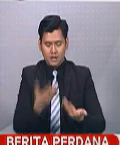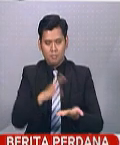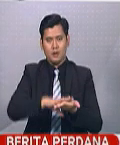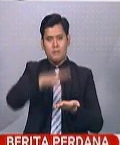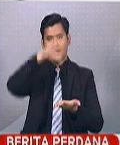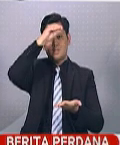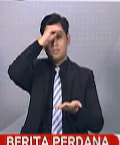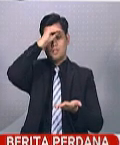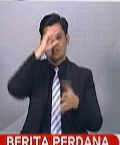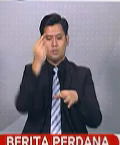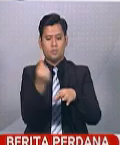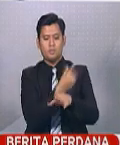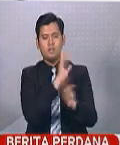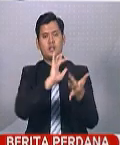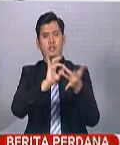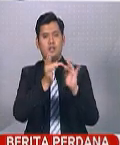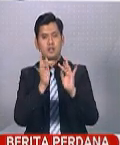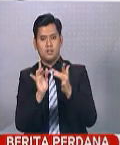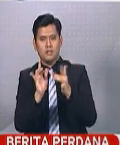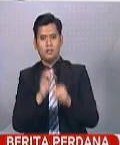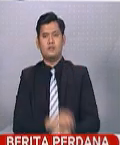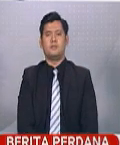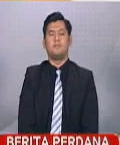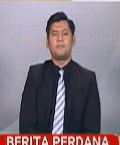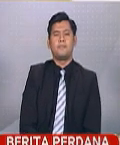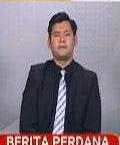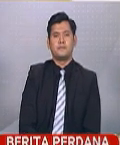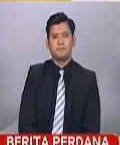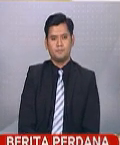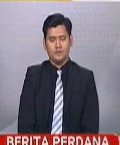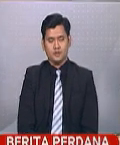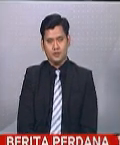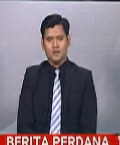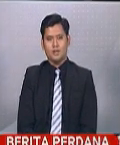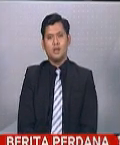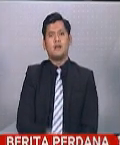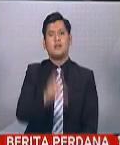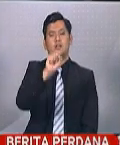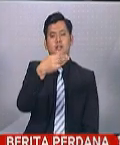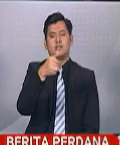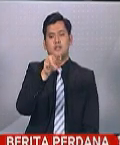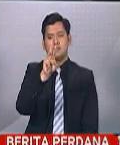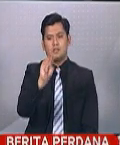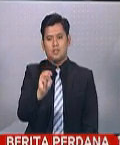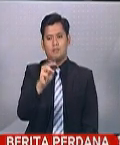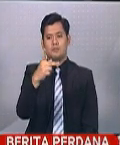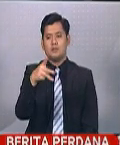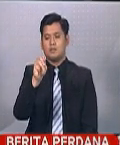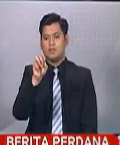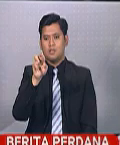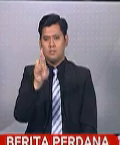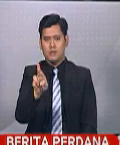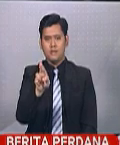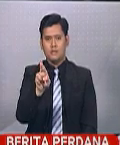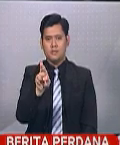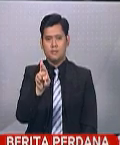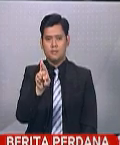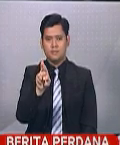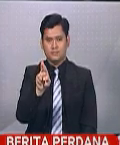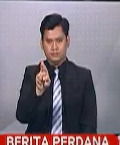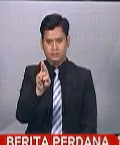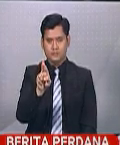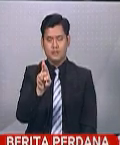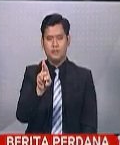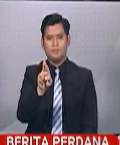dalam talian. Pelantun lagu Selama Ku Bernafas, Syam Kamarul atau nama sebenarnya Dr. Muhammad Hisham